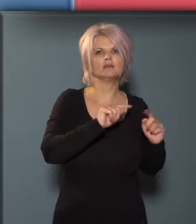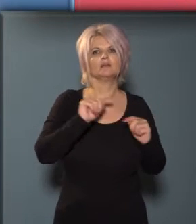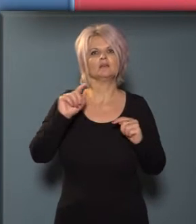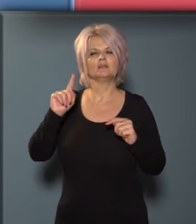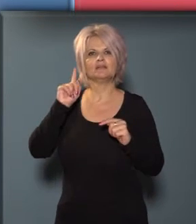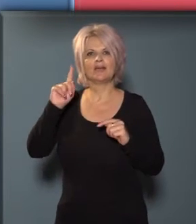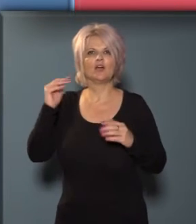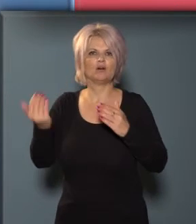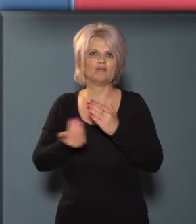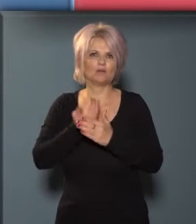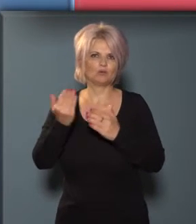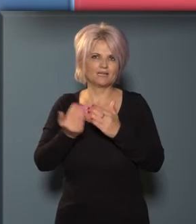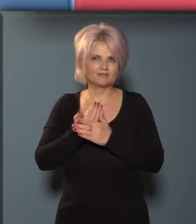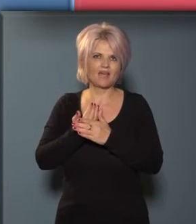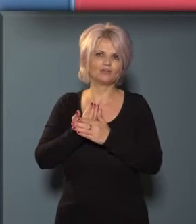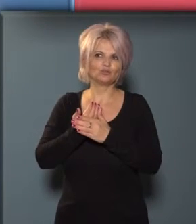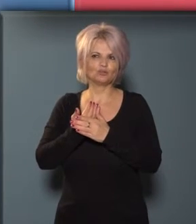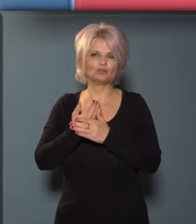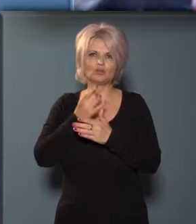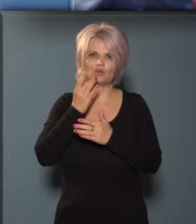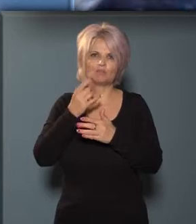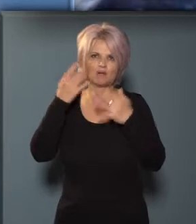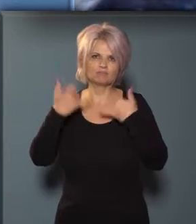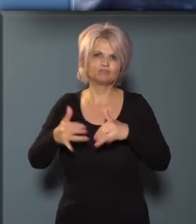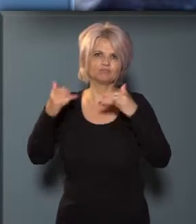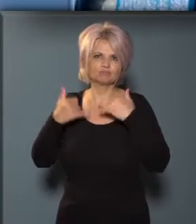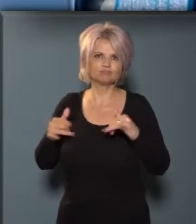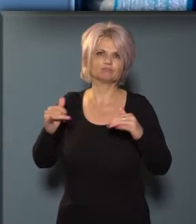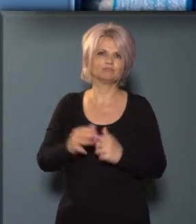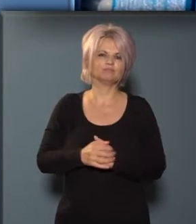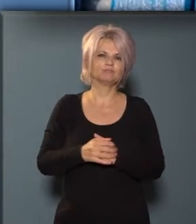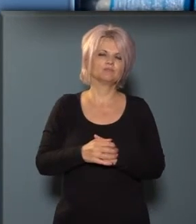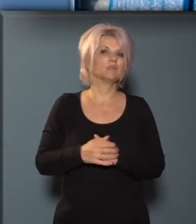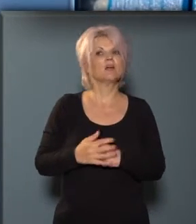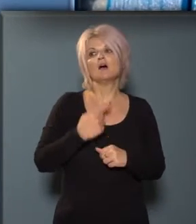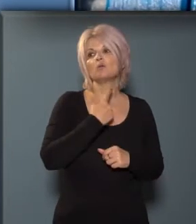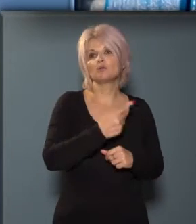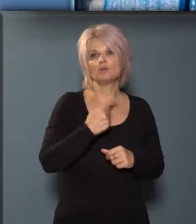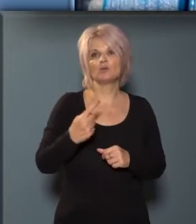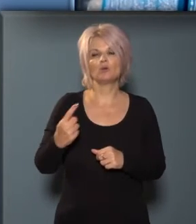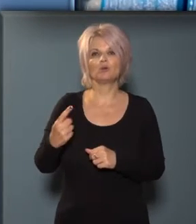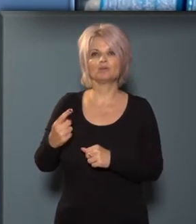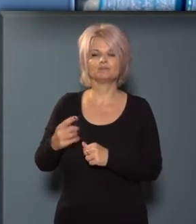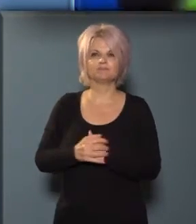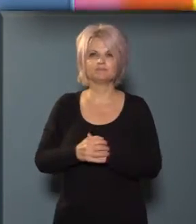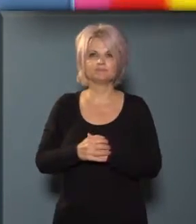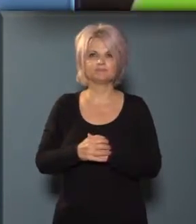a felújítások azok jobban beindulnak. Akkor önök alig,